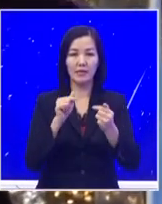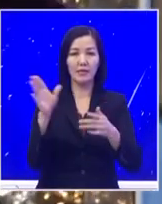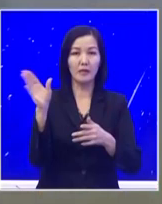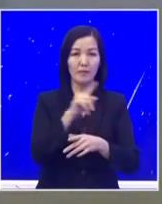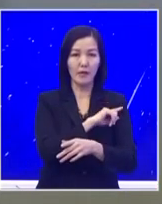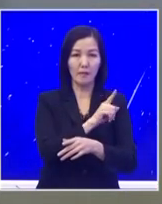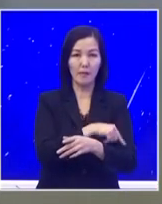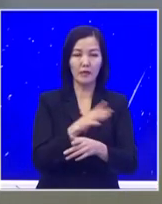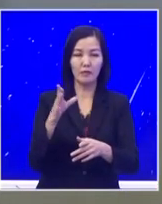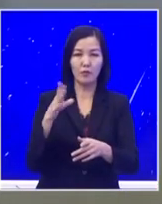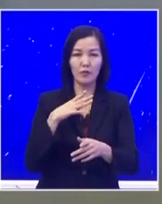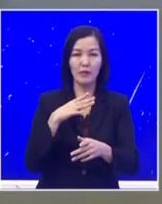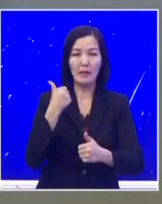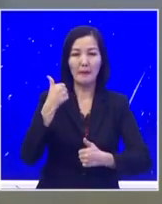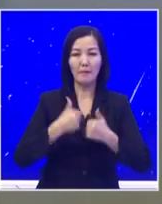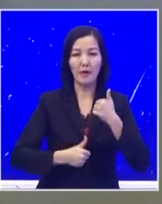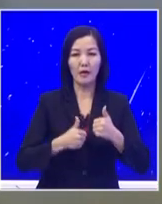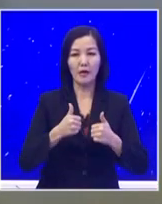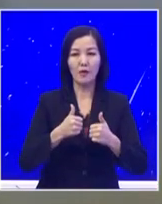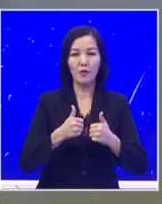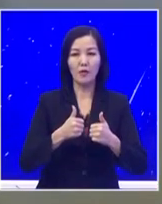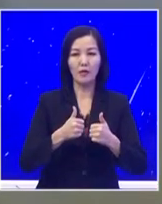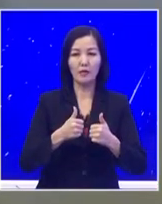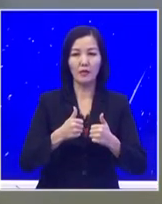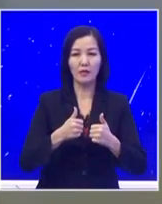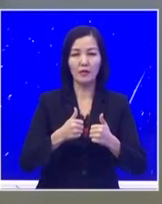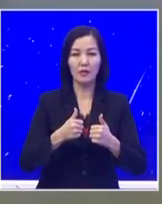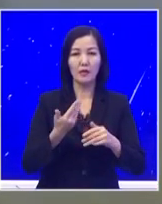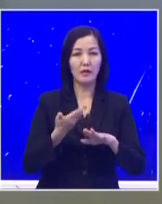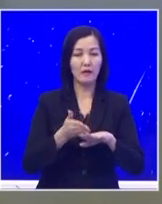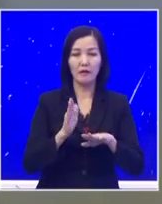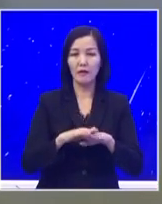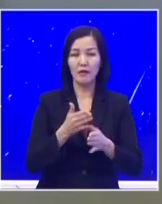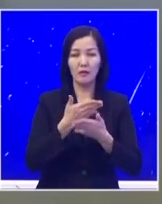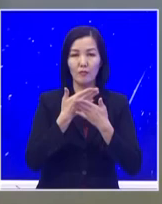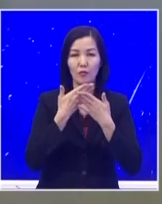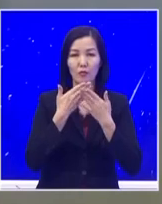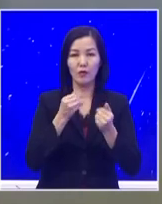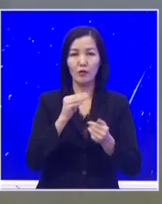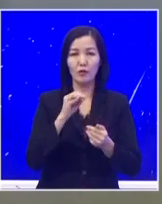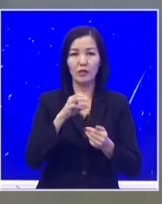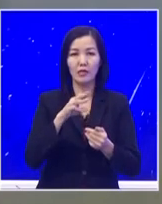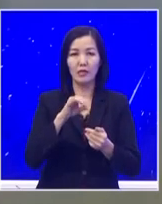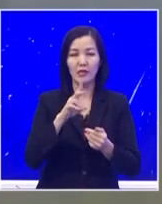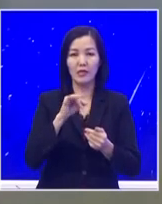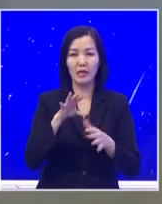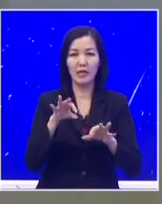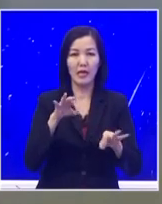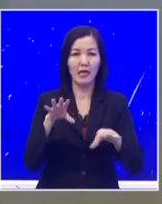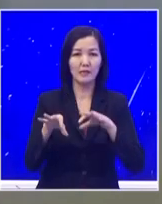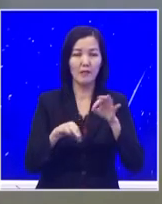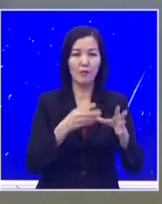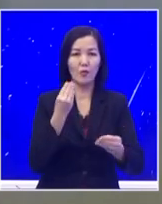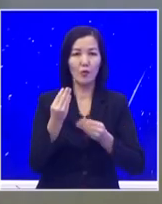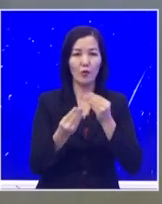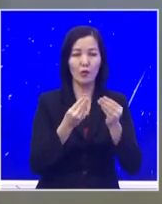мықты болды. Негізі байқау көптен шыңдала берген соң аса қиын болған жоқ. Бірақ жетіген аспап өзі қиын болған соң кішкене